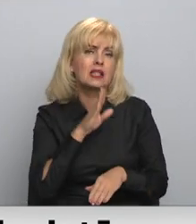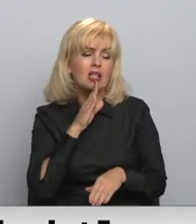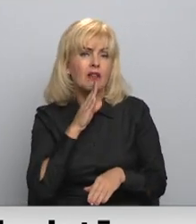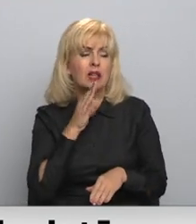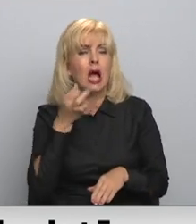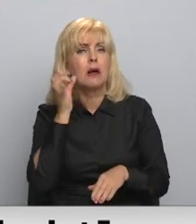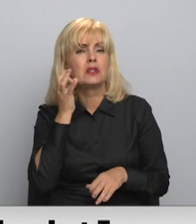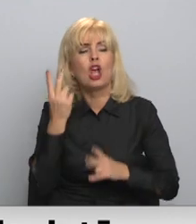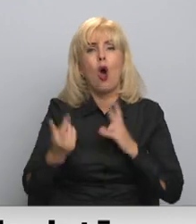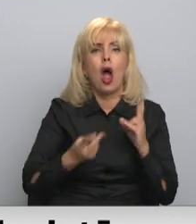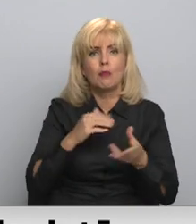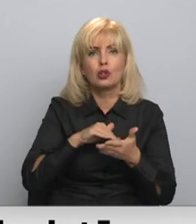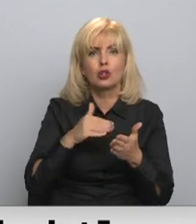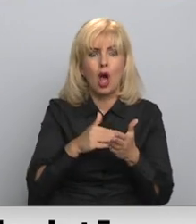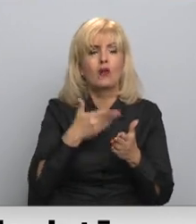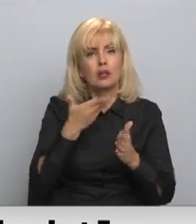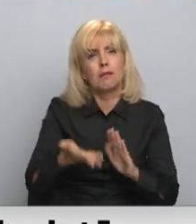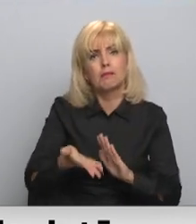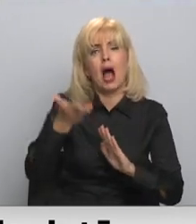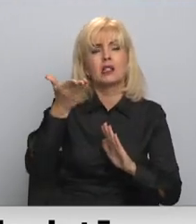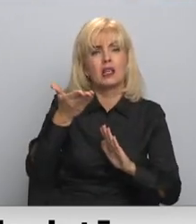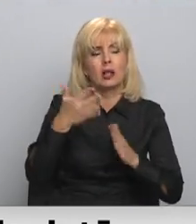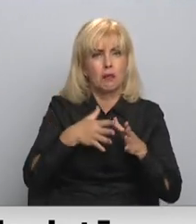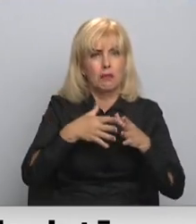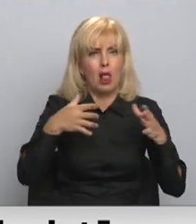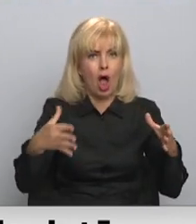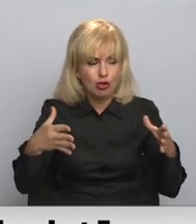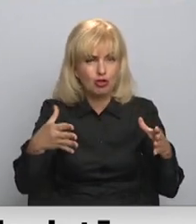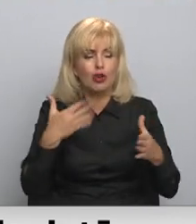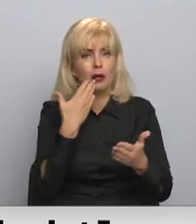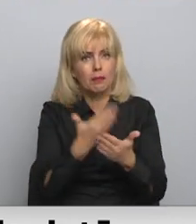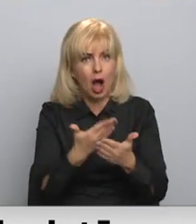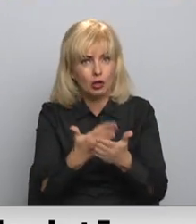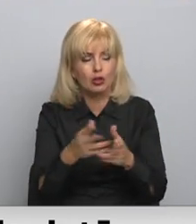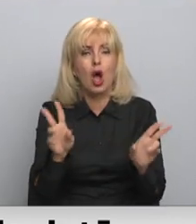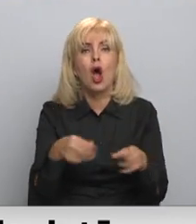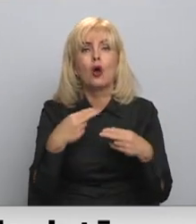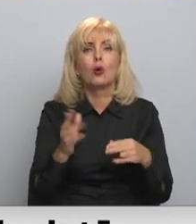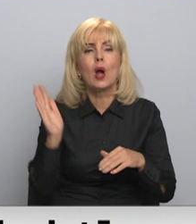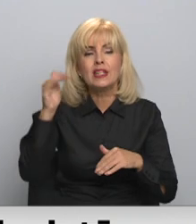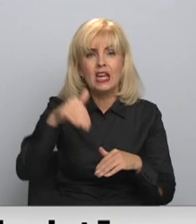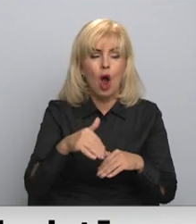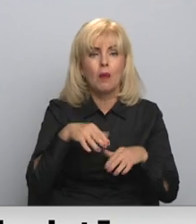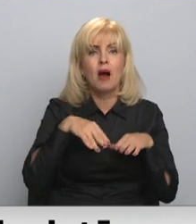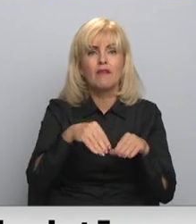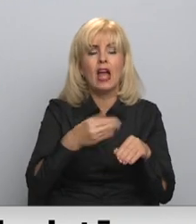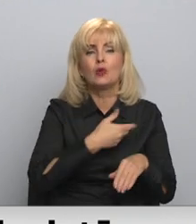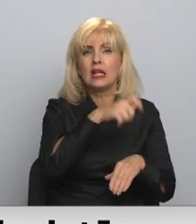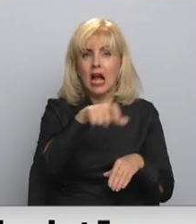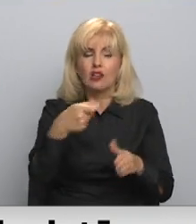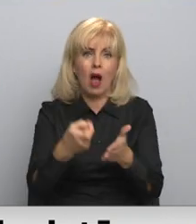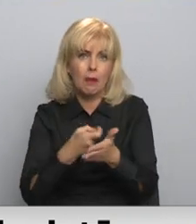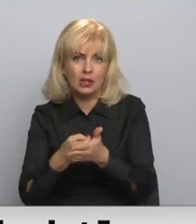stāvokli Covid laikā aktualizēt plašāk. Kopā ar biedrību starptautiskais soroptimistu klubs Ogre Ķegums veikt iedzīvotāju aptauju